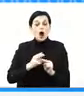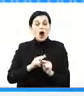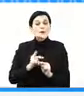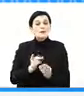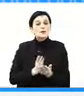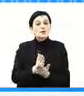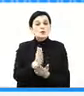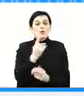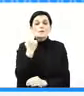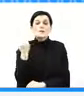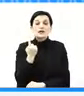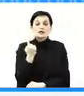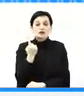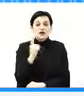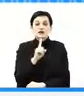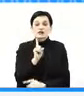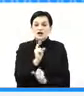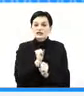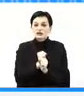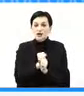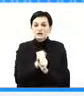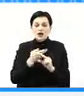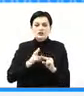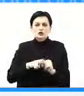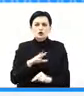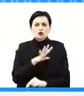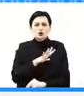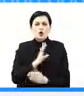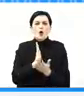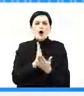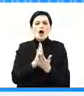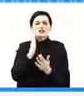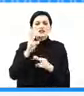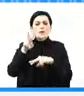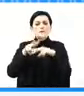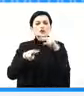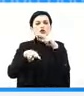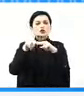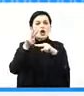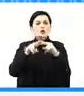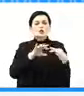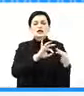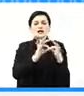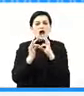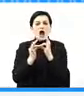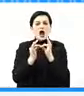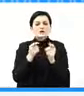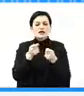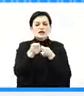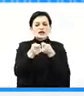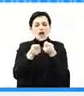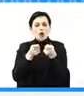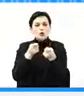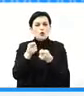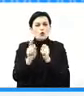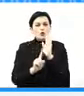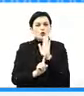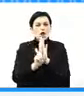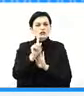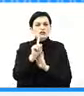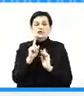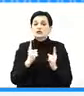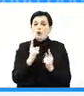მიმართულებით. პირველი, რაც გავაკეთეთ, ეს იყო არსებულ მშენებლობებზე გარკვეული რეგულაციების შემოღება, იმიტომ